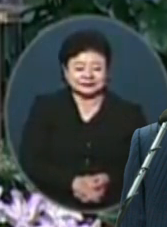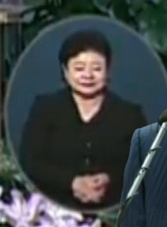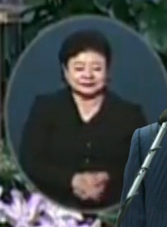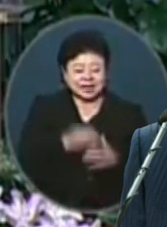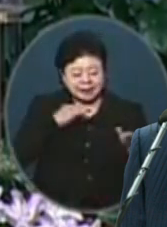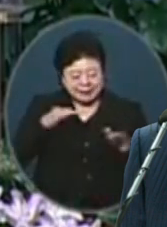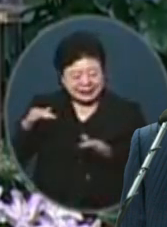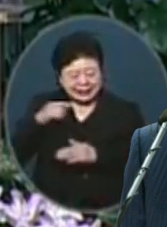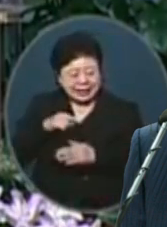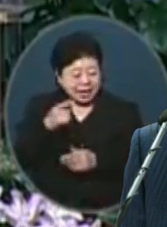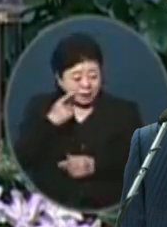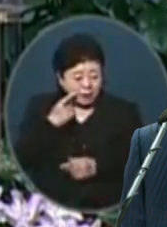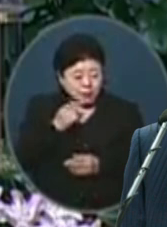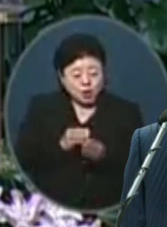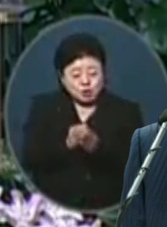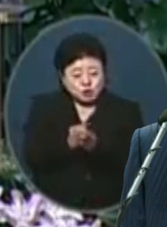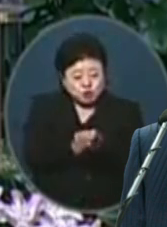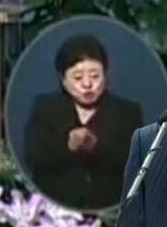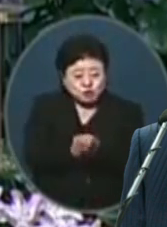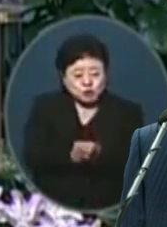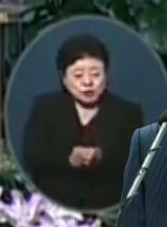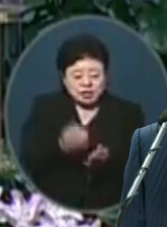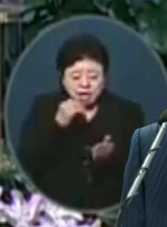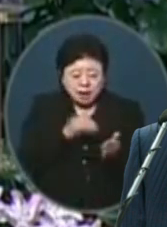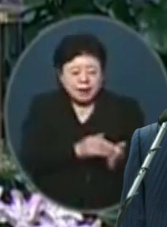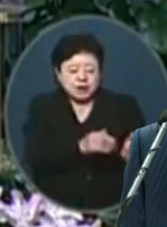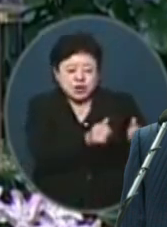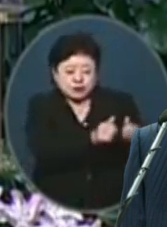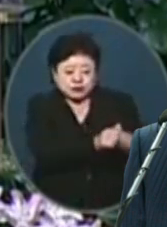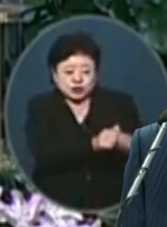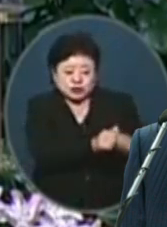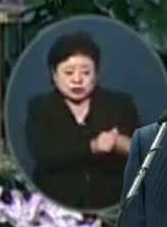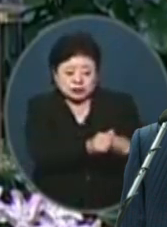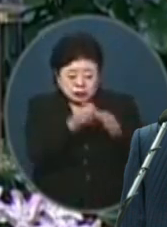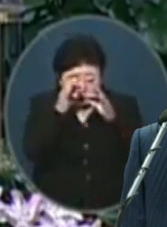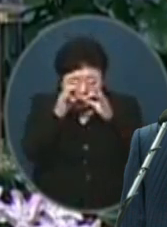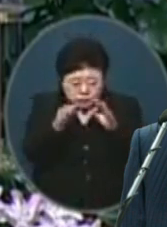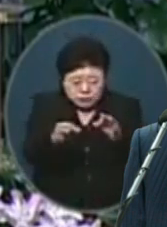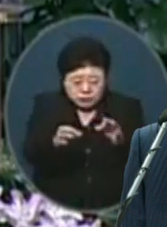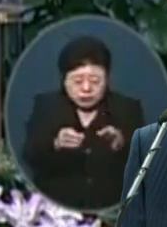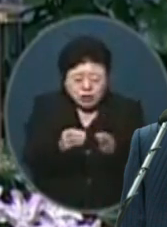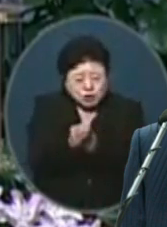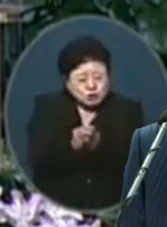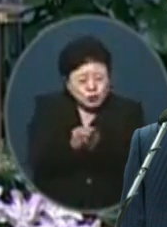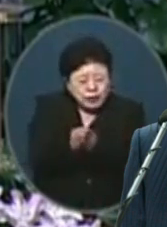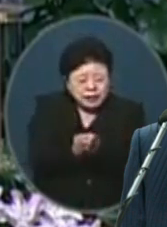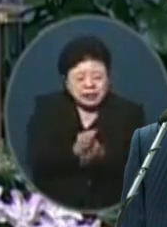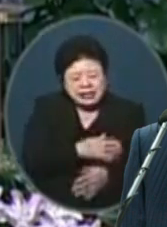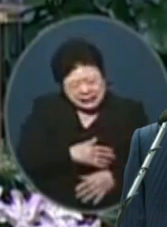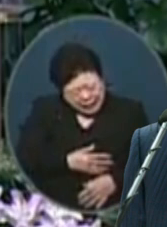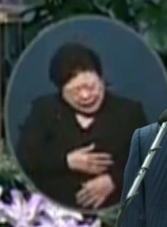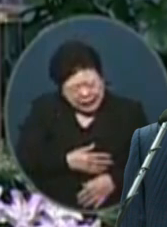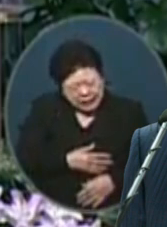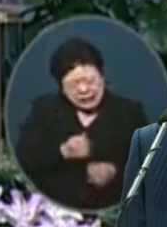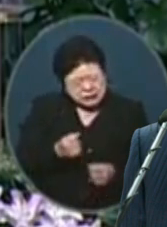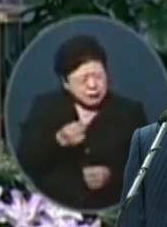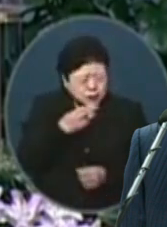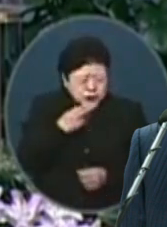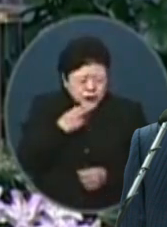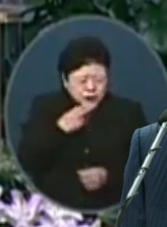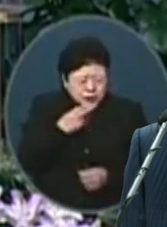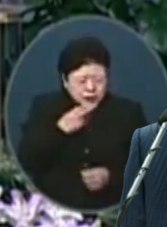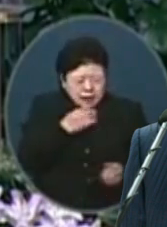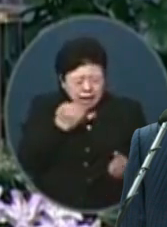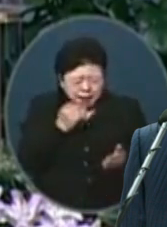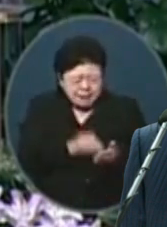바닷가에 가면 조개들이 바위에 딱 붙어있는 것을 볼 수 있습니다. 조개는 약하고 아무 힘이 없지만